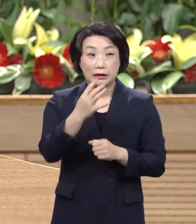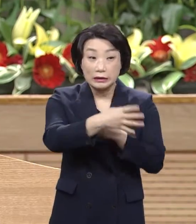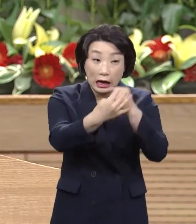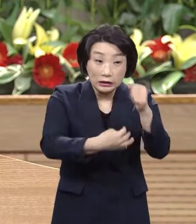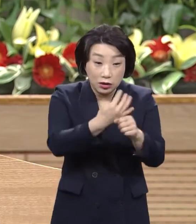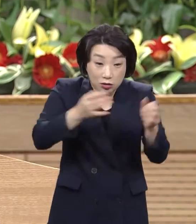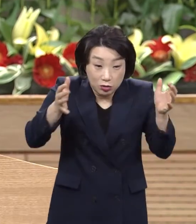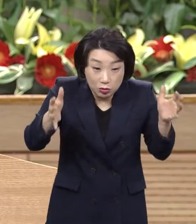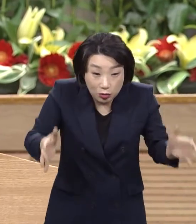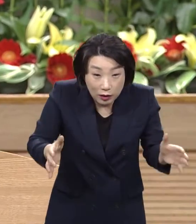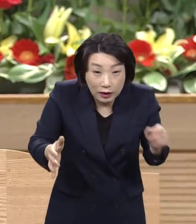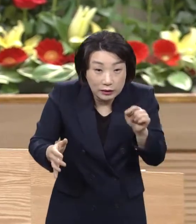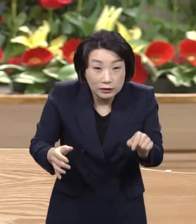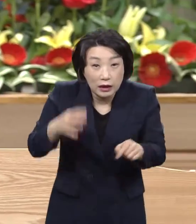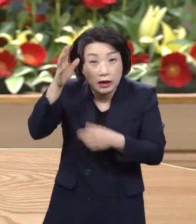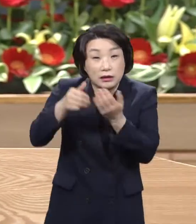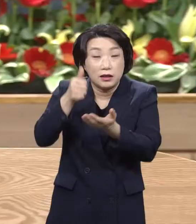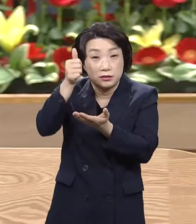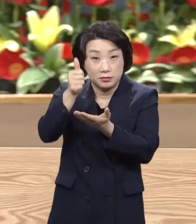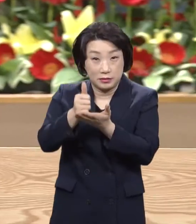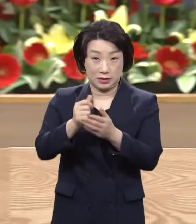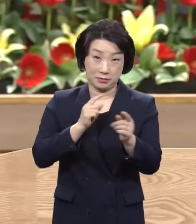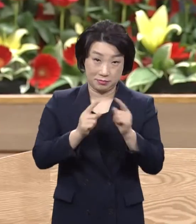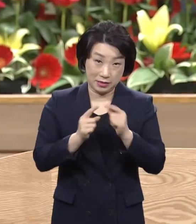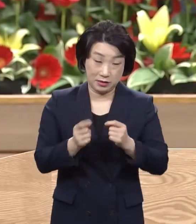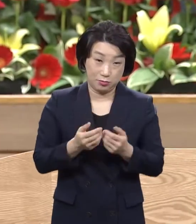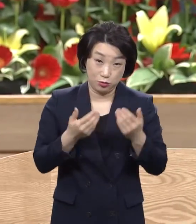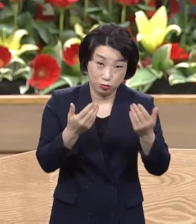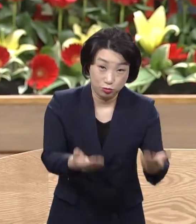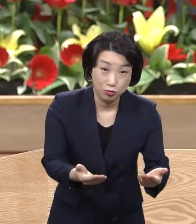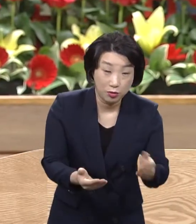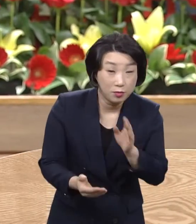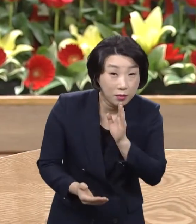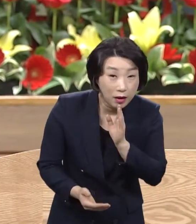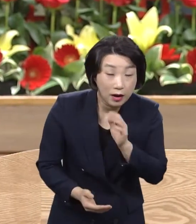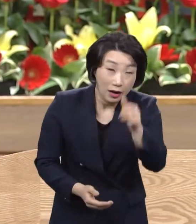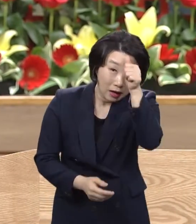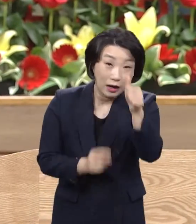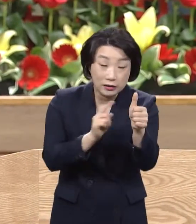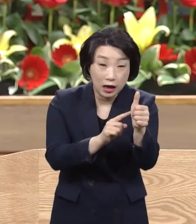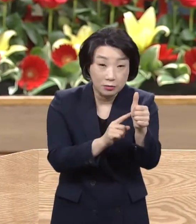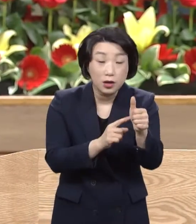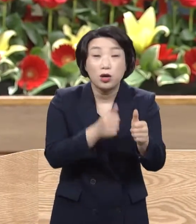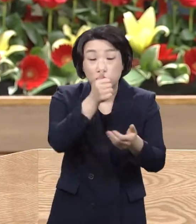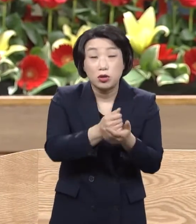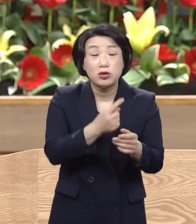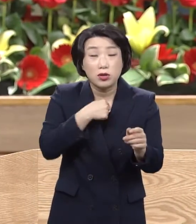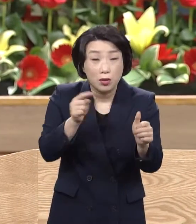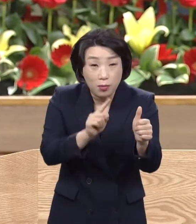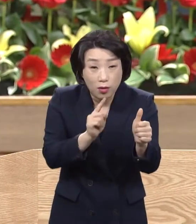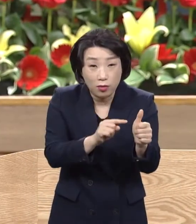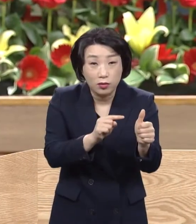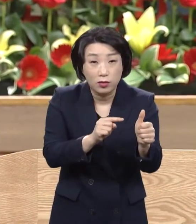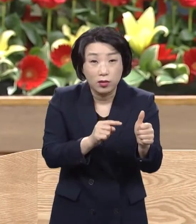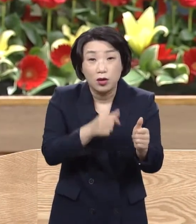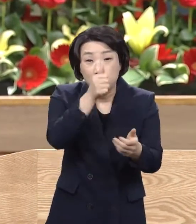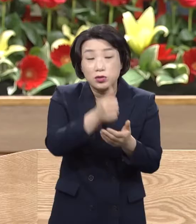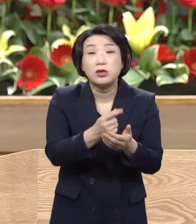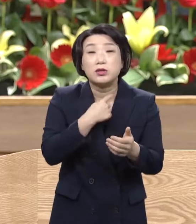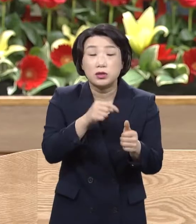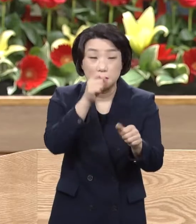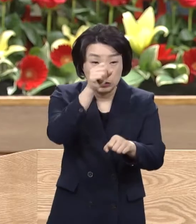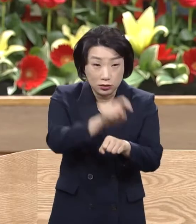4천년 동안 하나님께서 말씀을 통해서 아담이 어떻게 범죄했으며 그